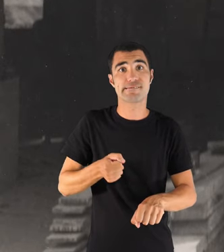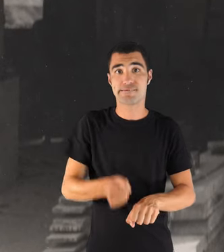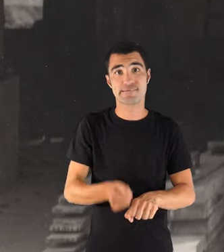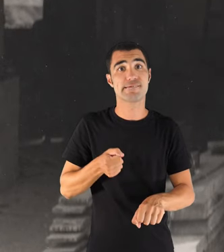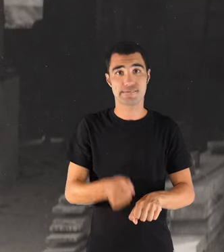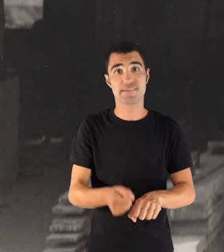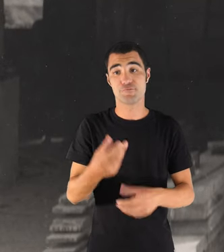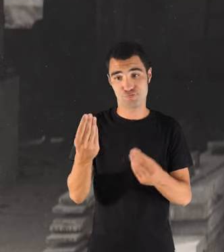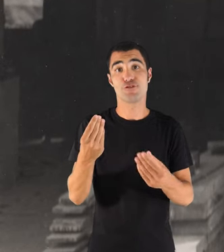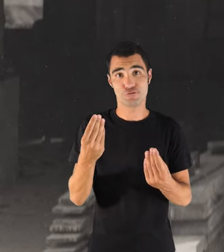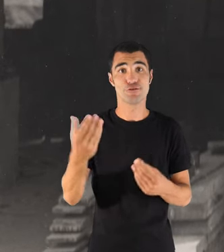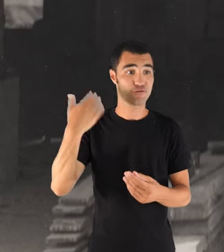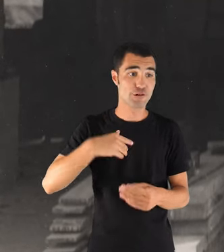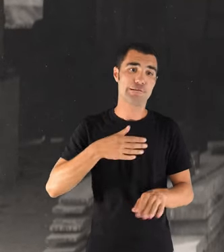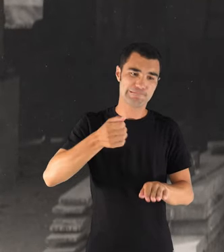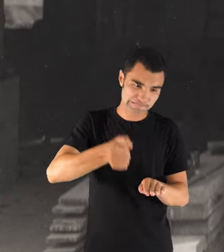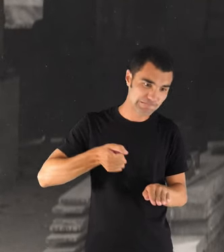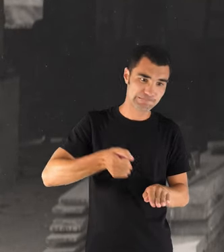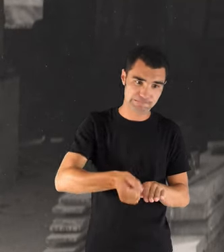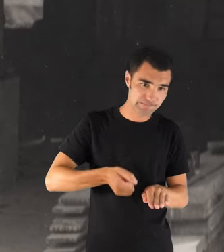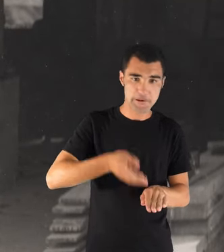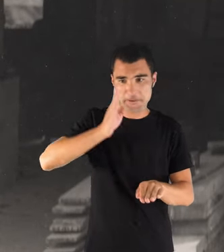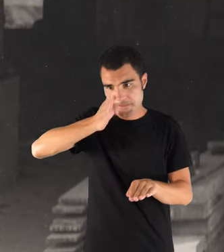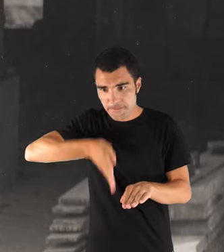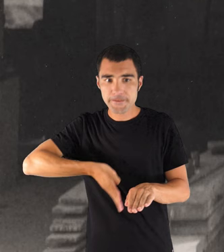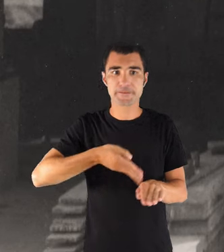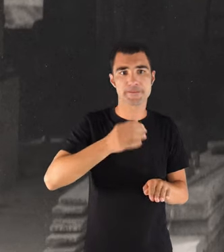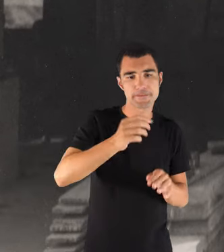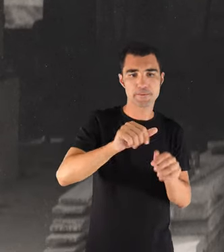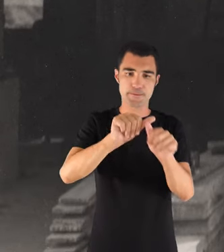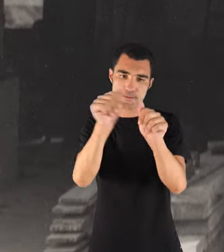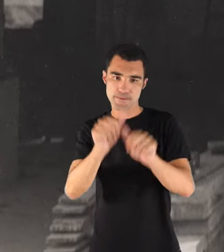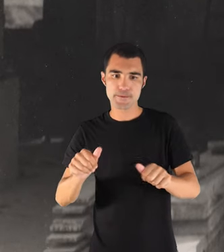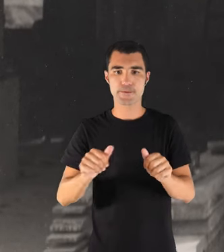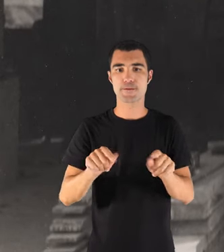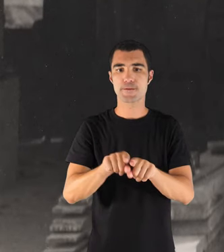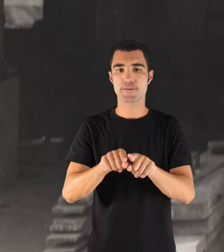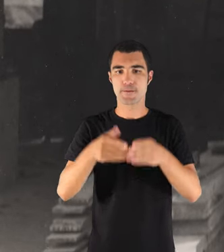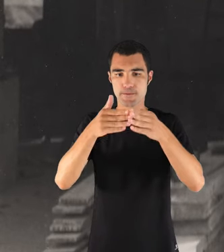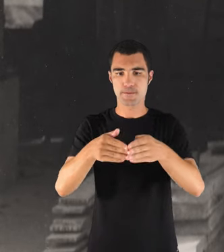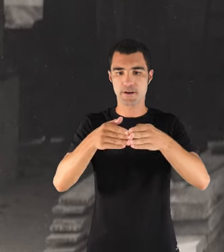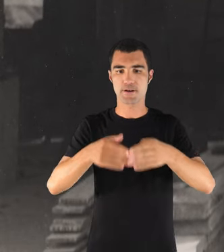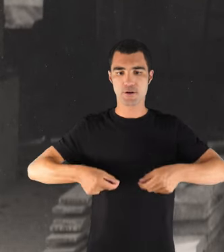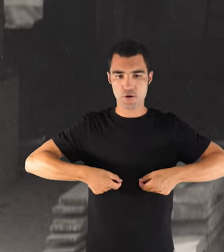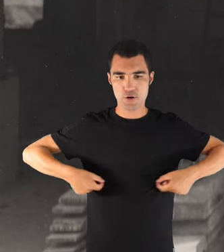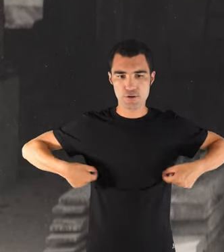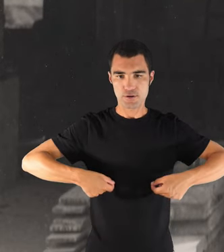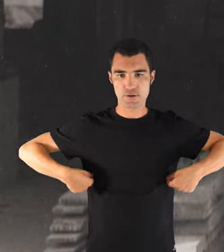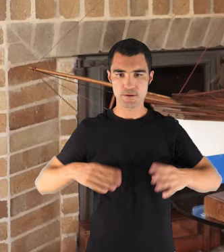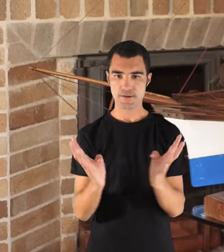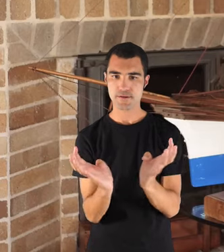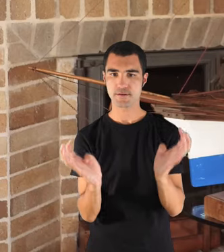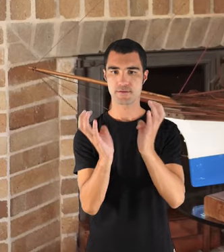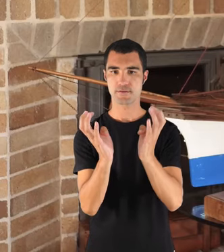serra, anàvem bugint les diferents peces, les costelles dels barcos, les diferents peces que havien de